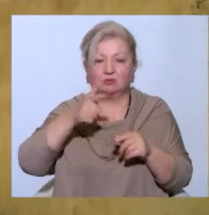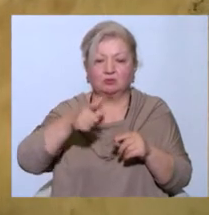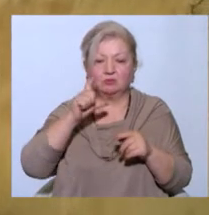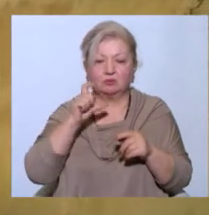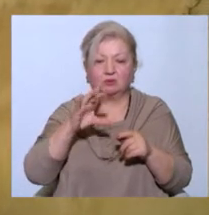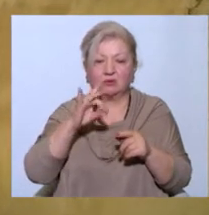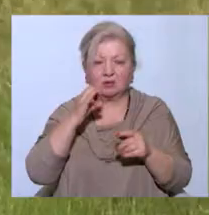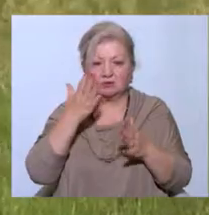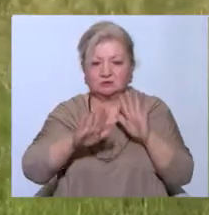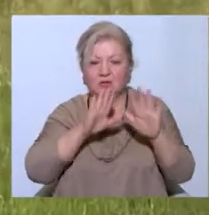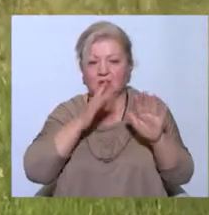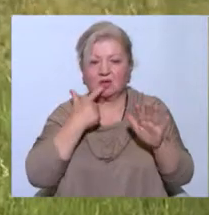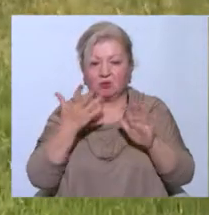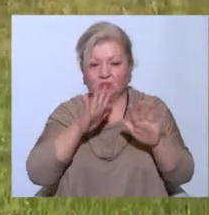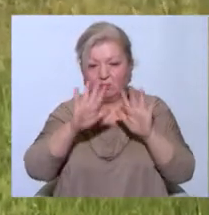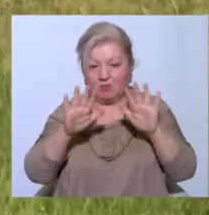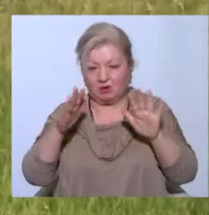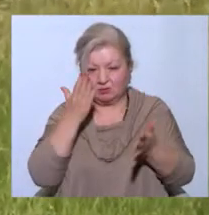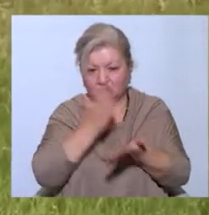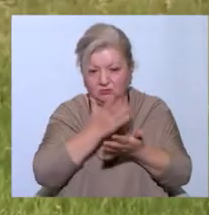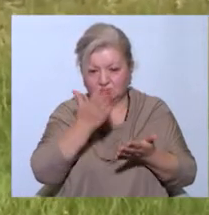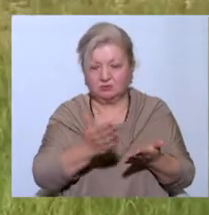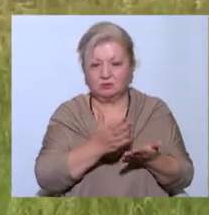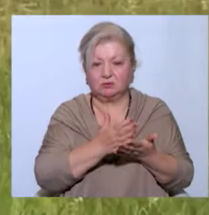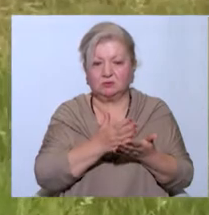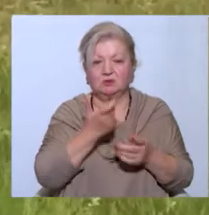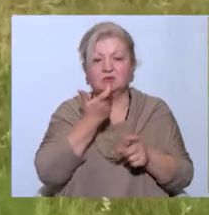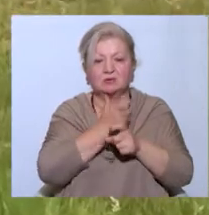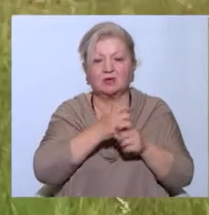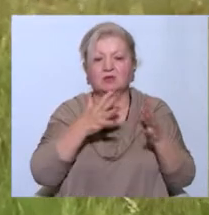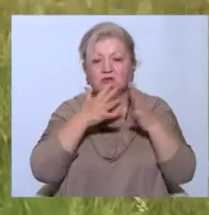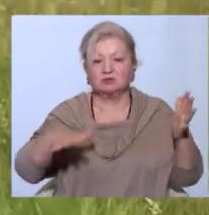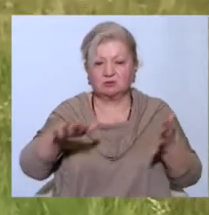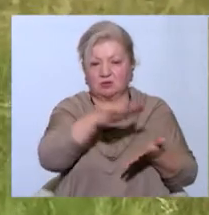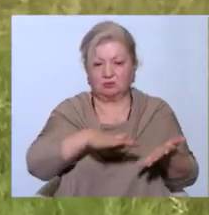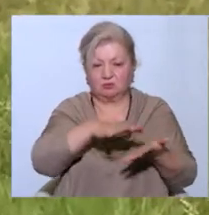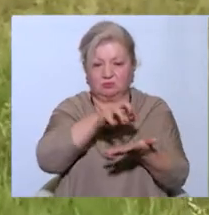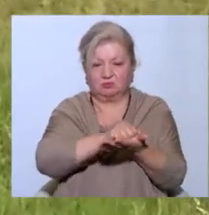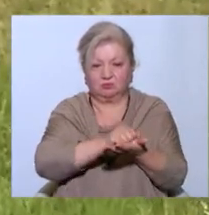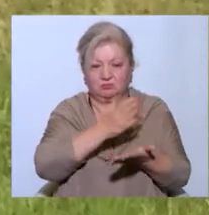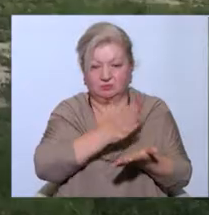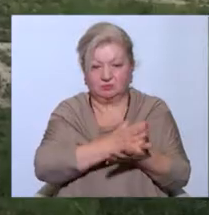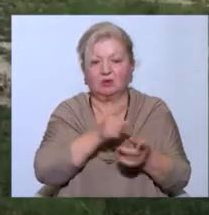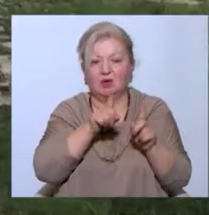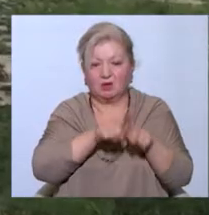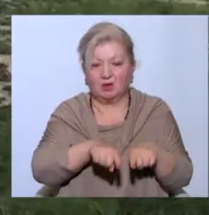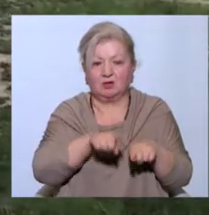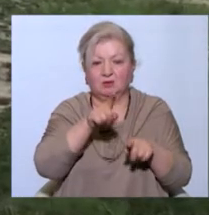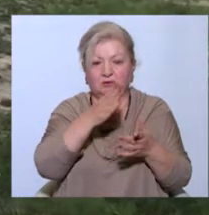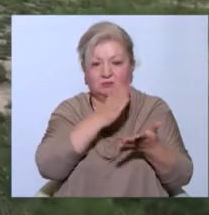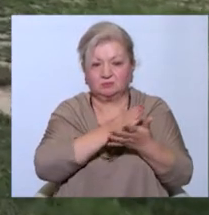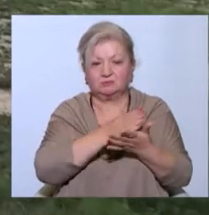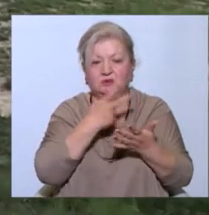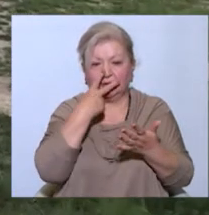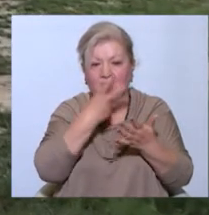რომელიც ფაქტობრივად წარმოადგენს ძალიან საკმაოდ დიდ ტერიტორიას და ასევე